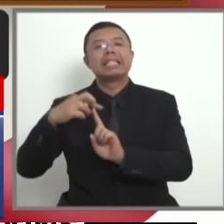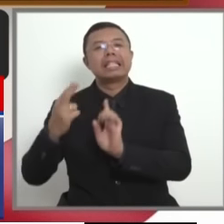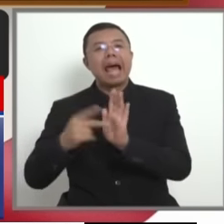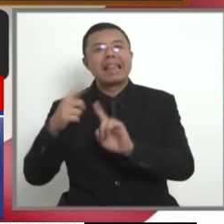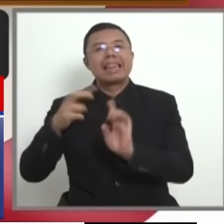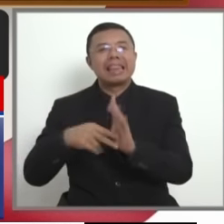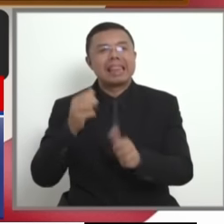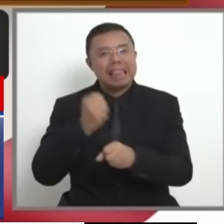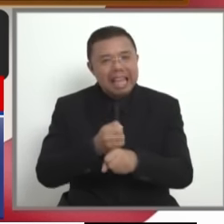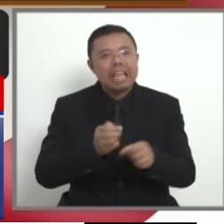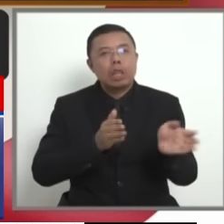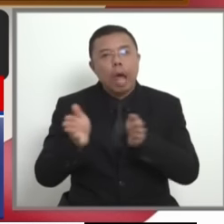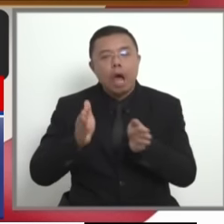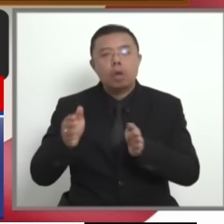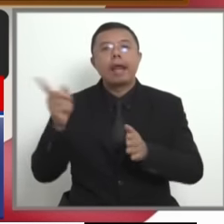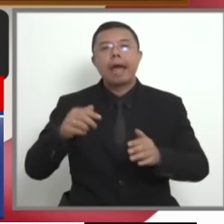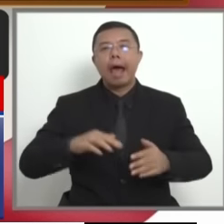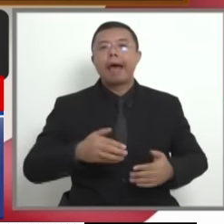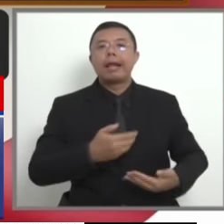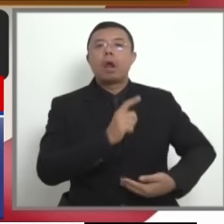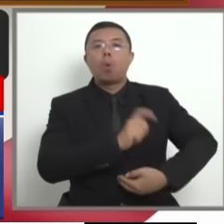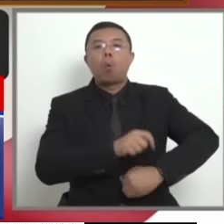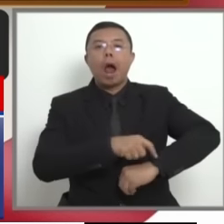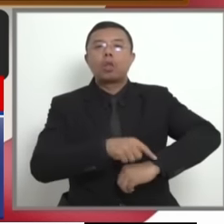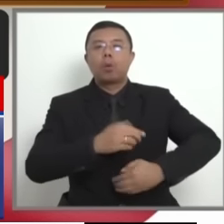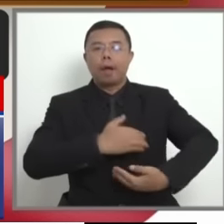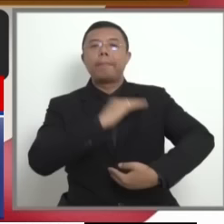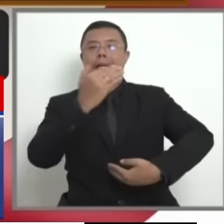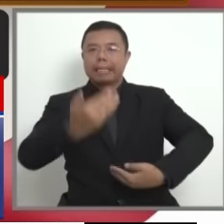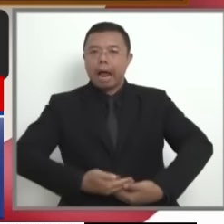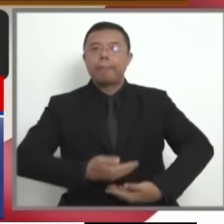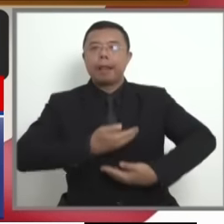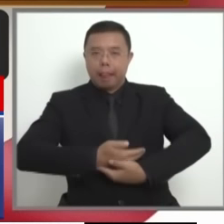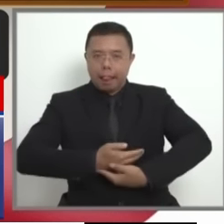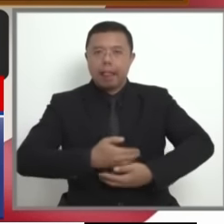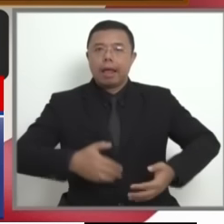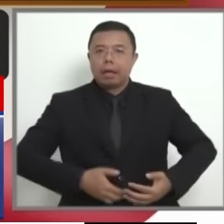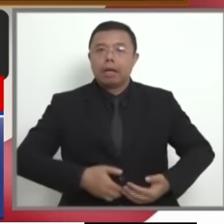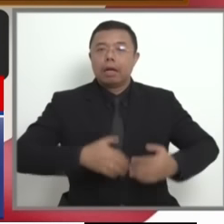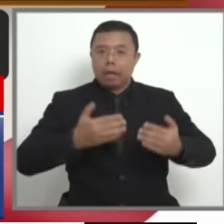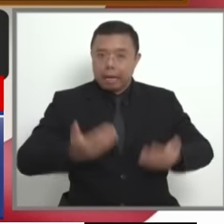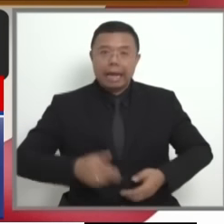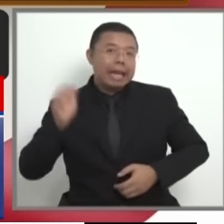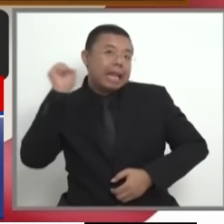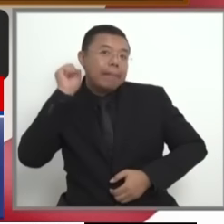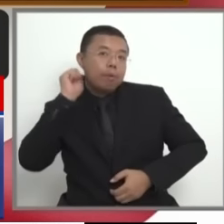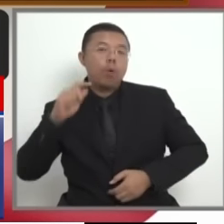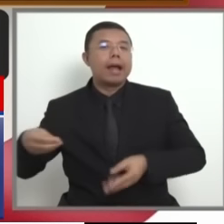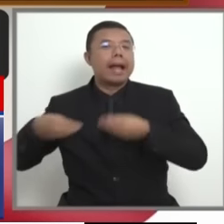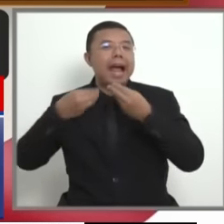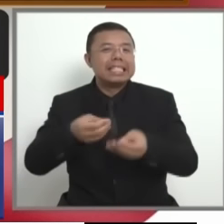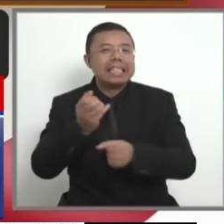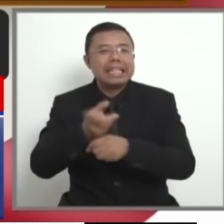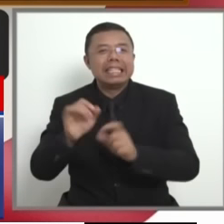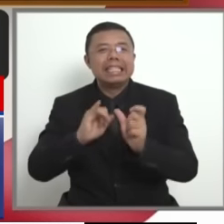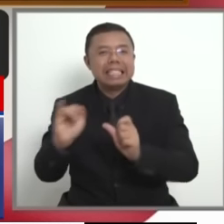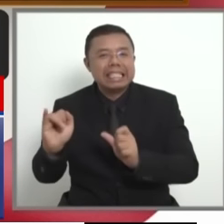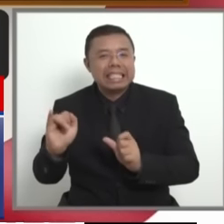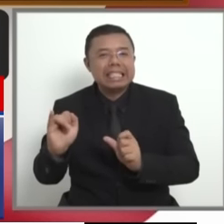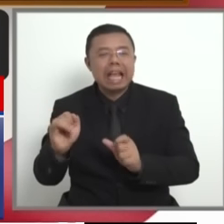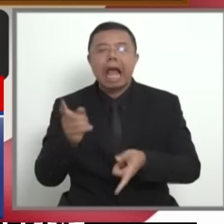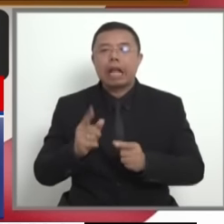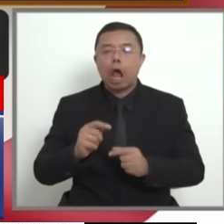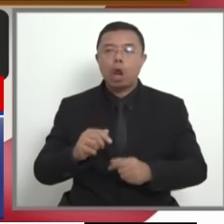ditangani sejak bayi dalam kandungan Pak ibunya yang dikasih gizi kalau